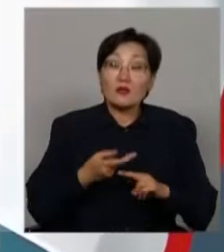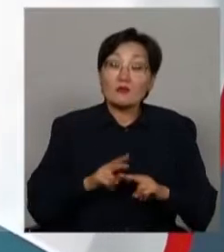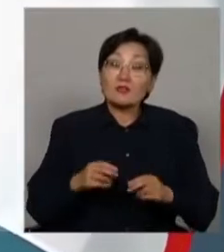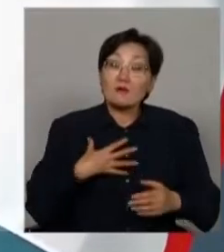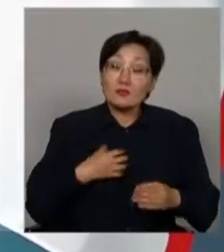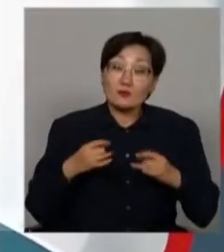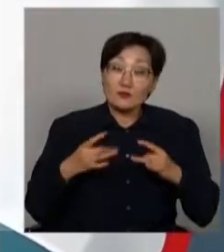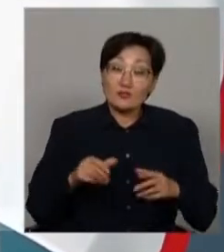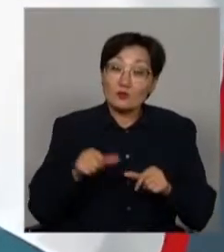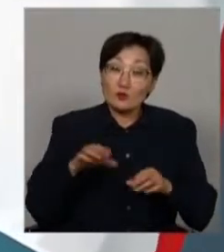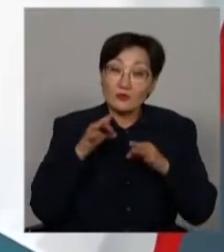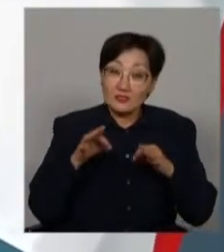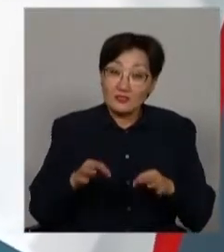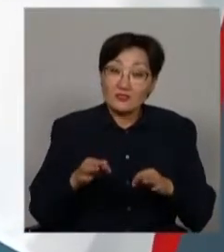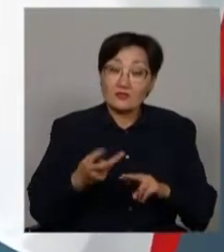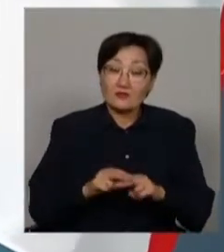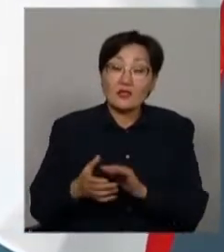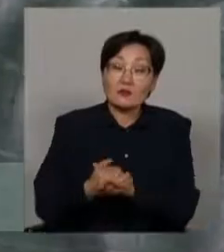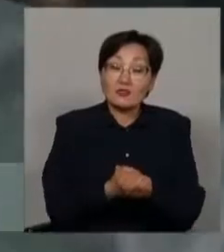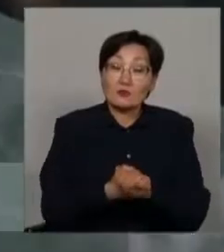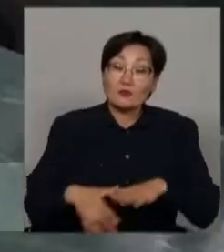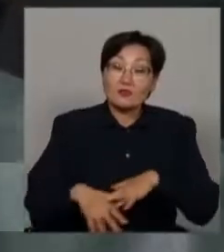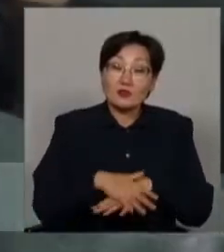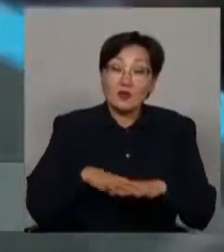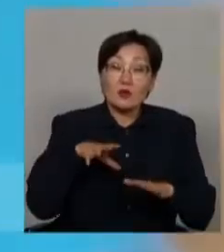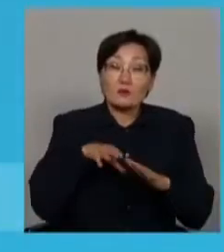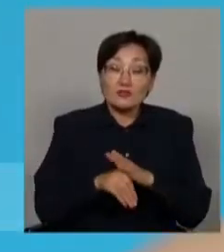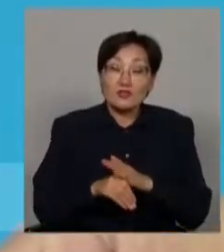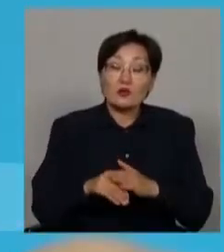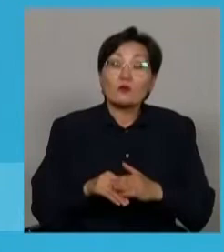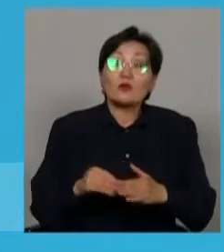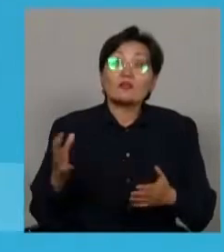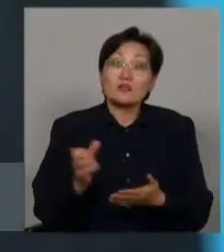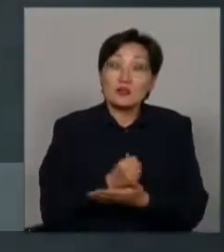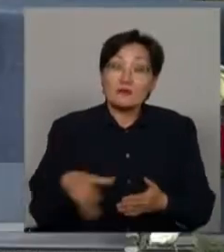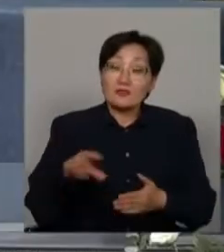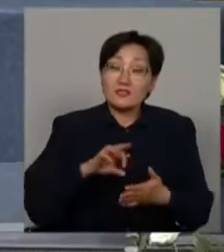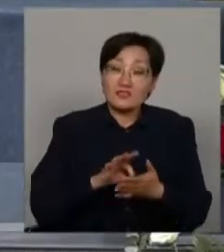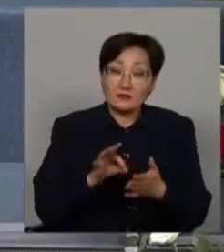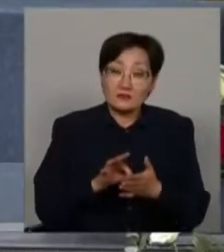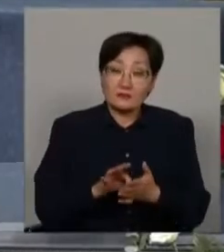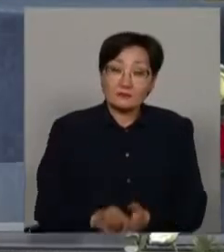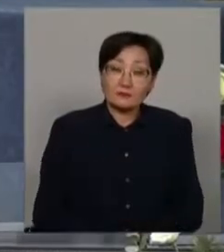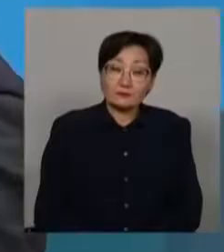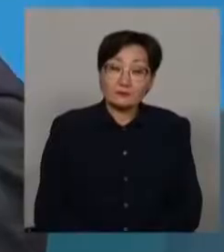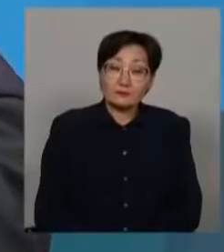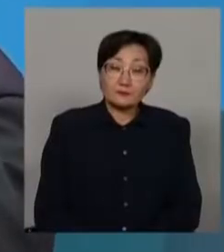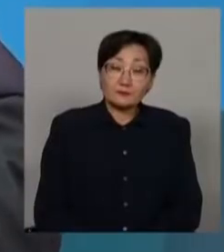праздником, особенно отметив, что именно в единстве народа кроется ключ к достижению всех поставленных целей.